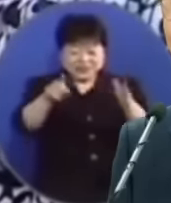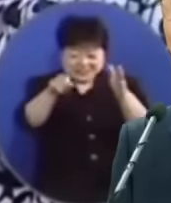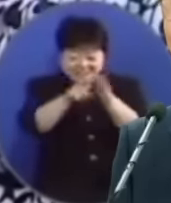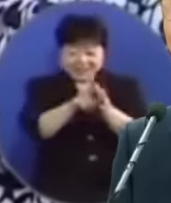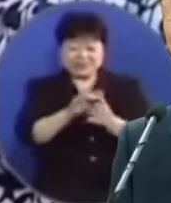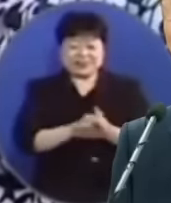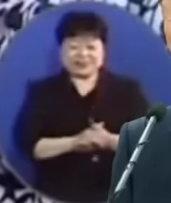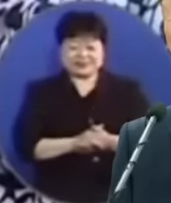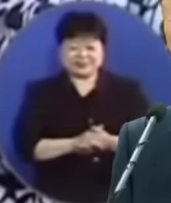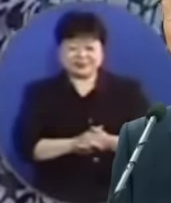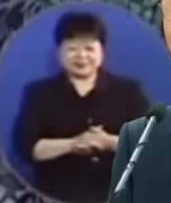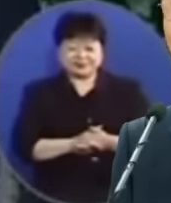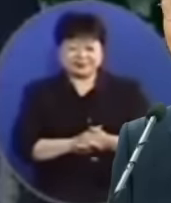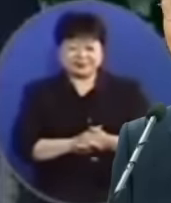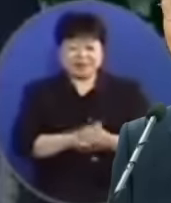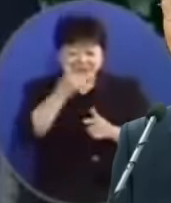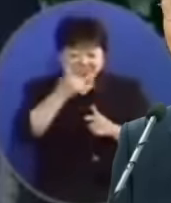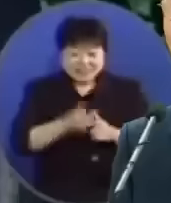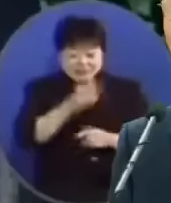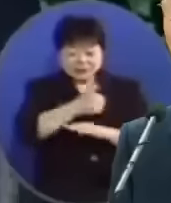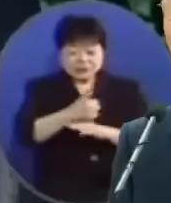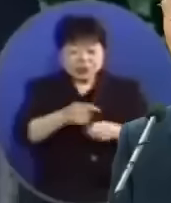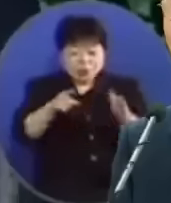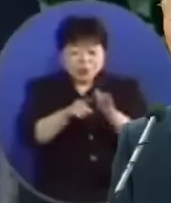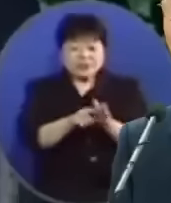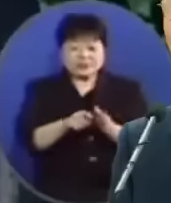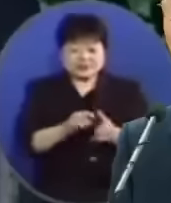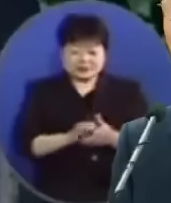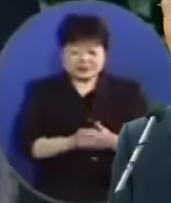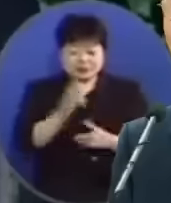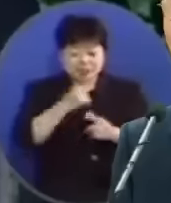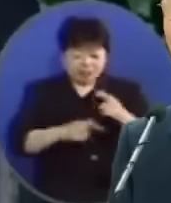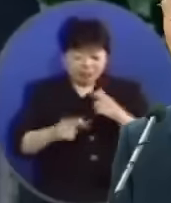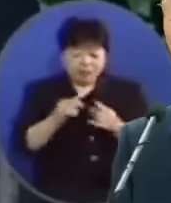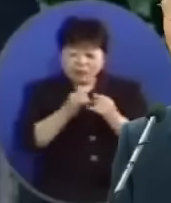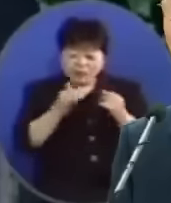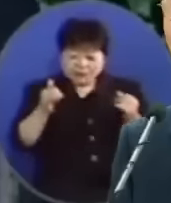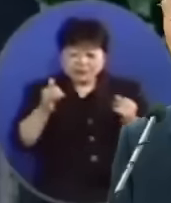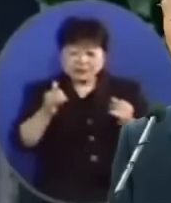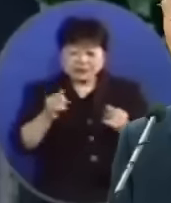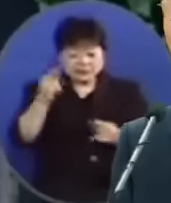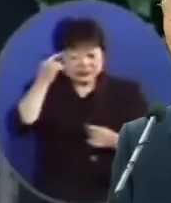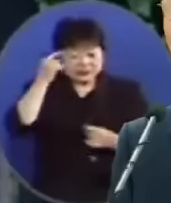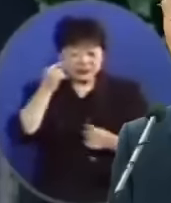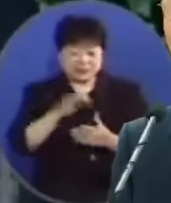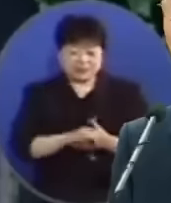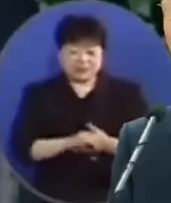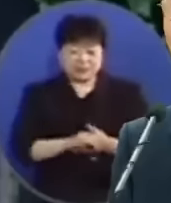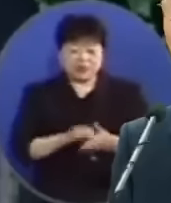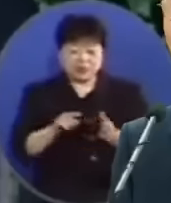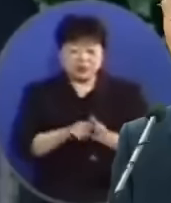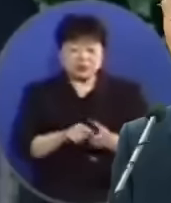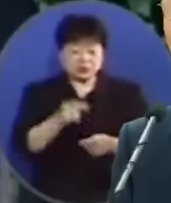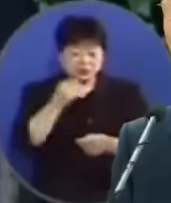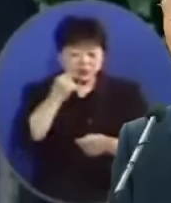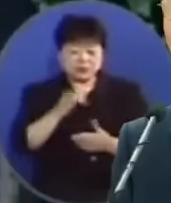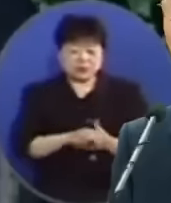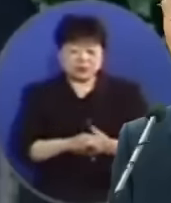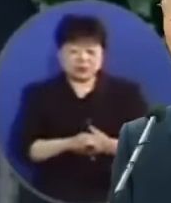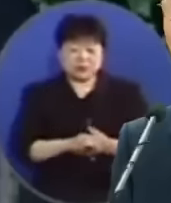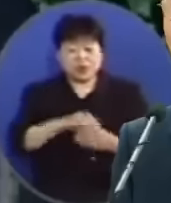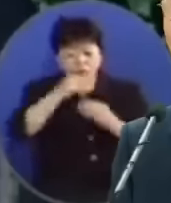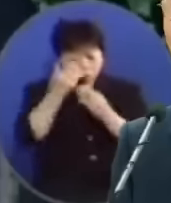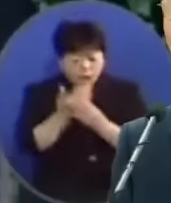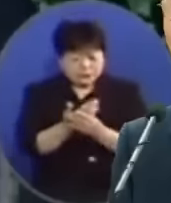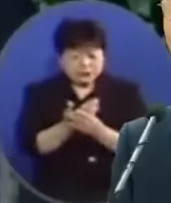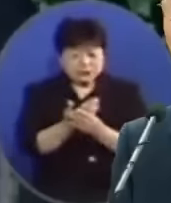것입니다. 여러분, 예수 그리스도를 믿는 신앙보다도 인간 이성으로 생각하면 못 믿을 것이 없습니다. 우리는